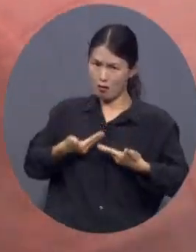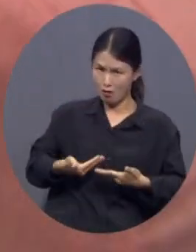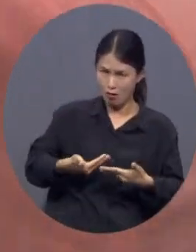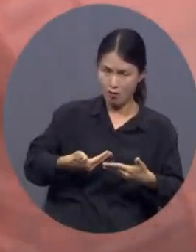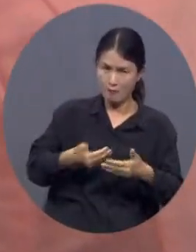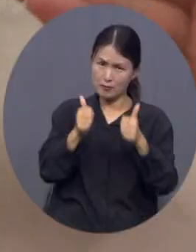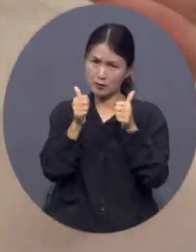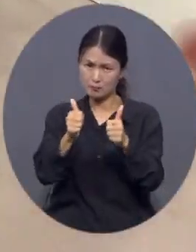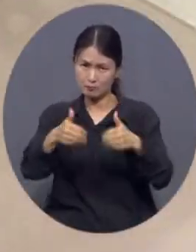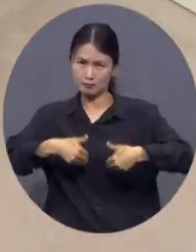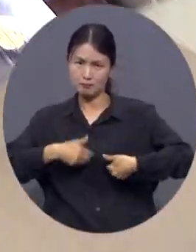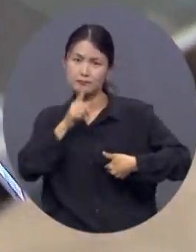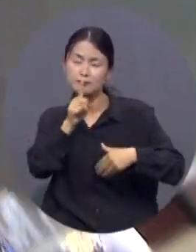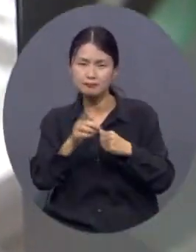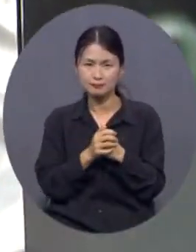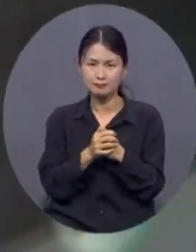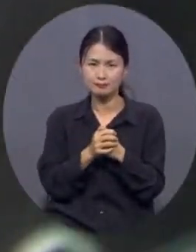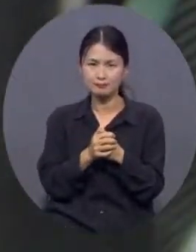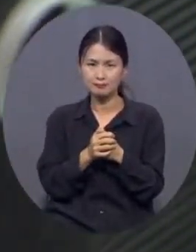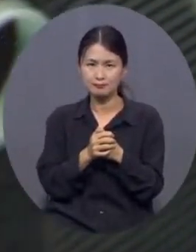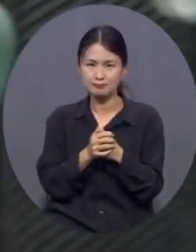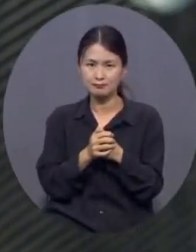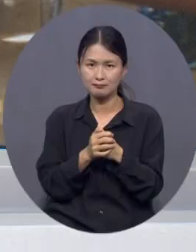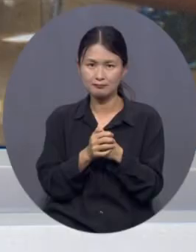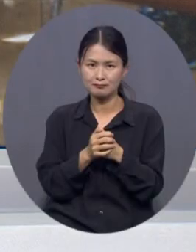한다고 촉구했습니다.